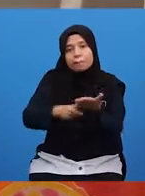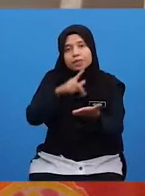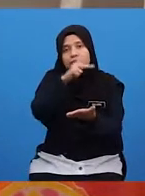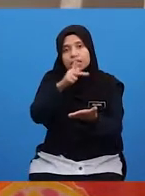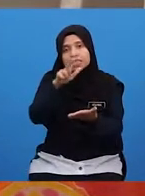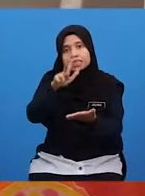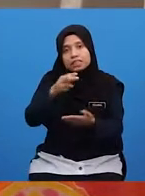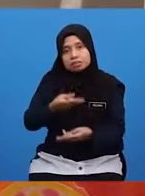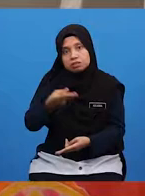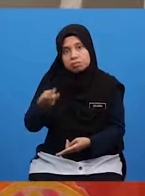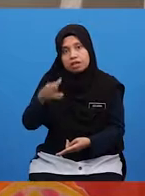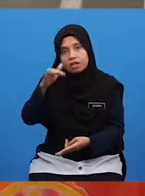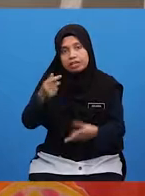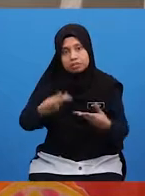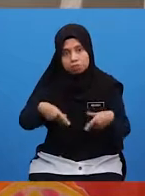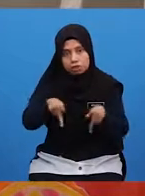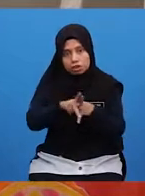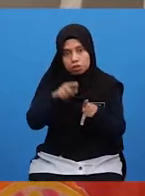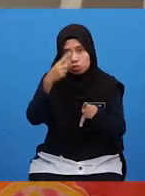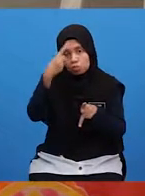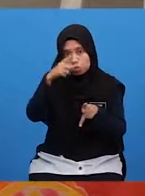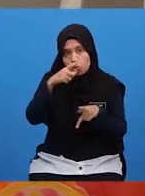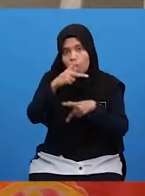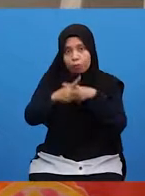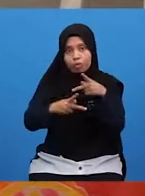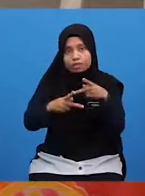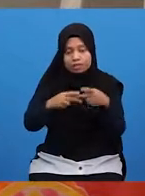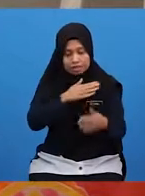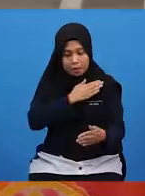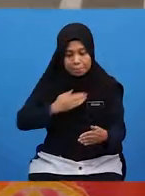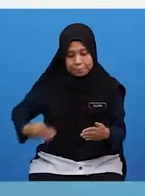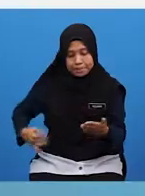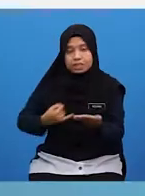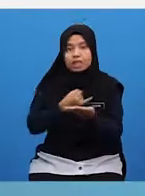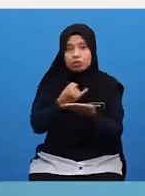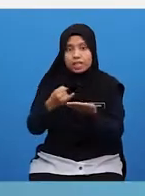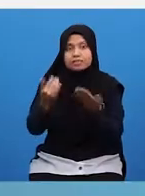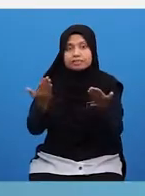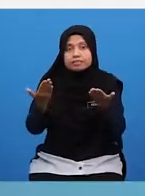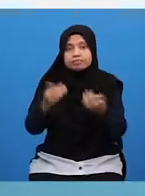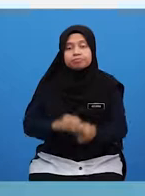Apakah tiga bahan utama yang diperlukan untuk proses batik lukis?